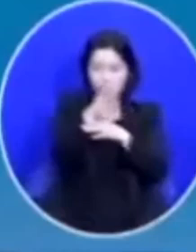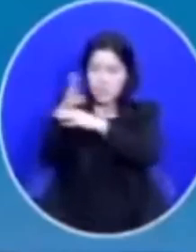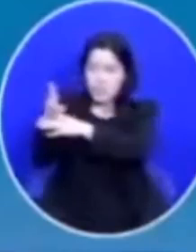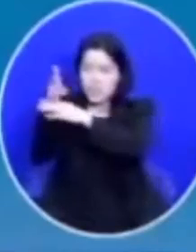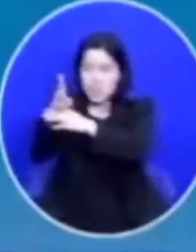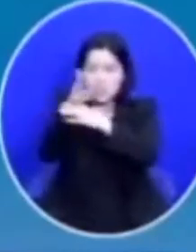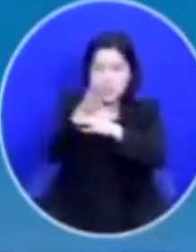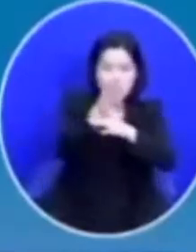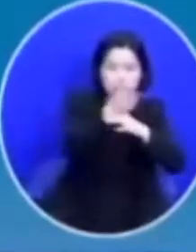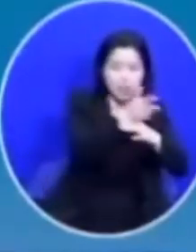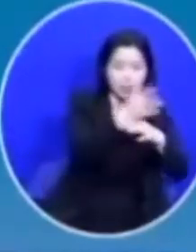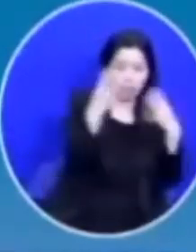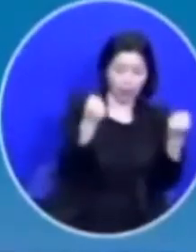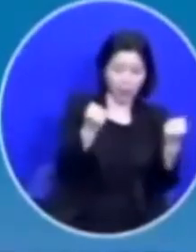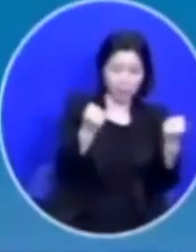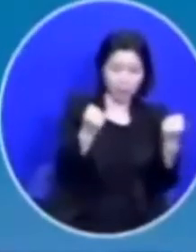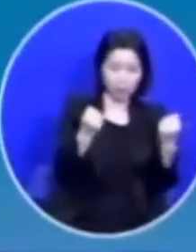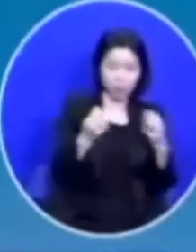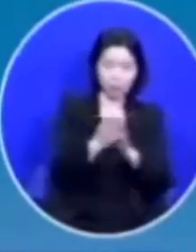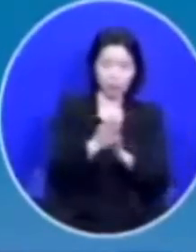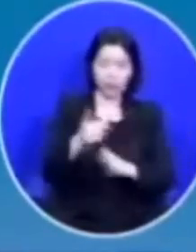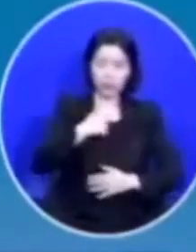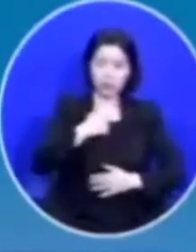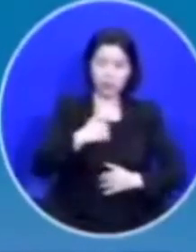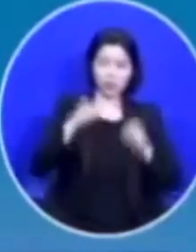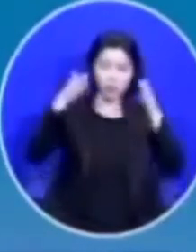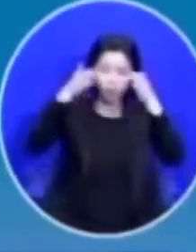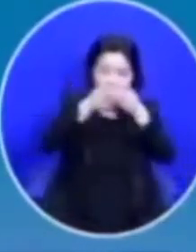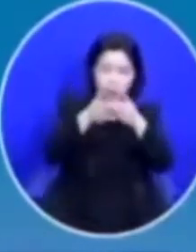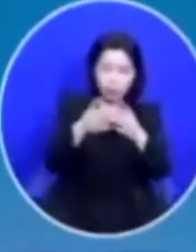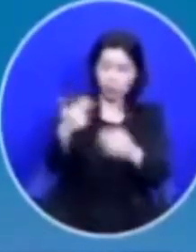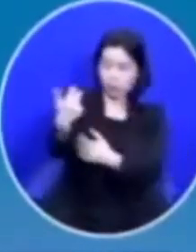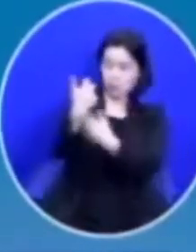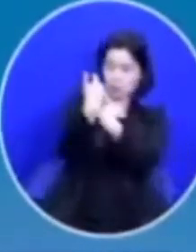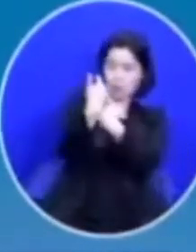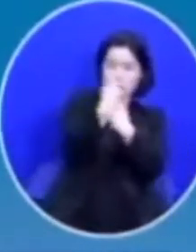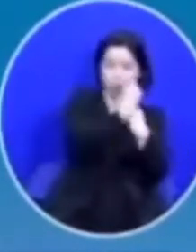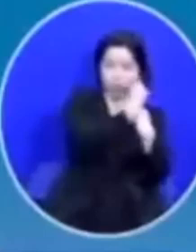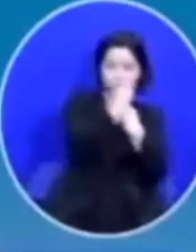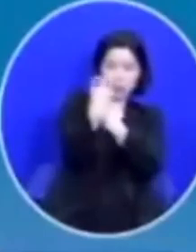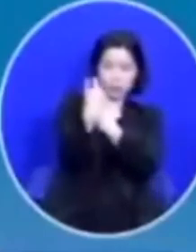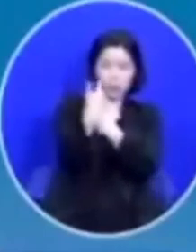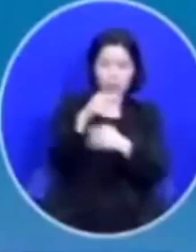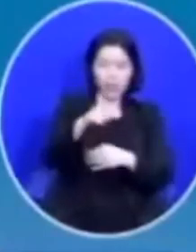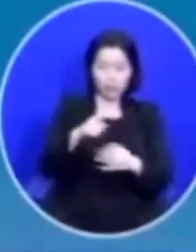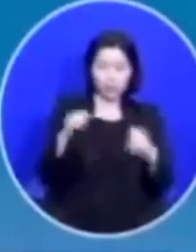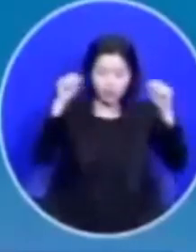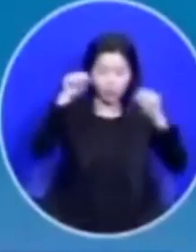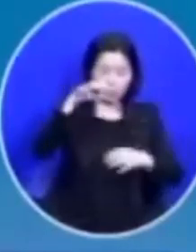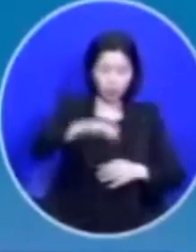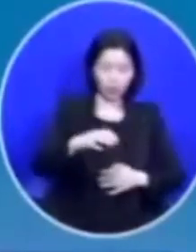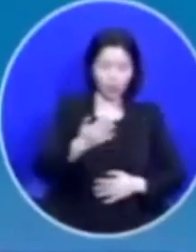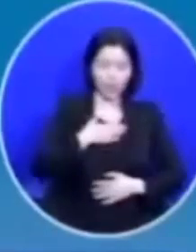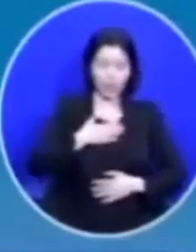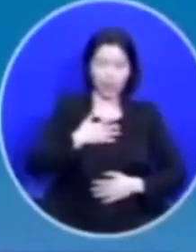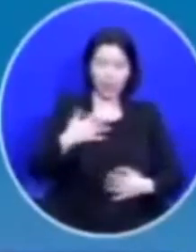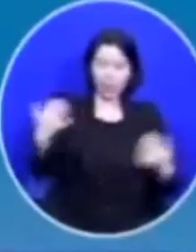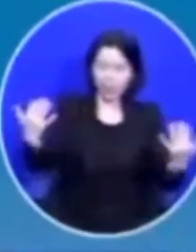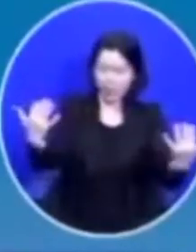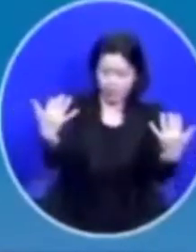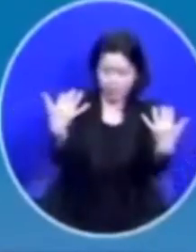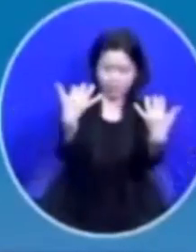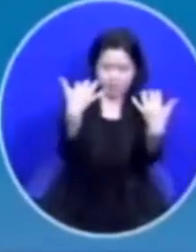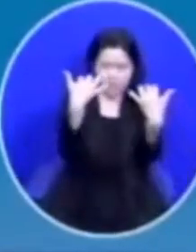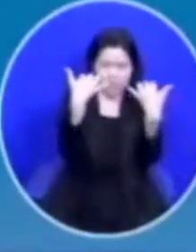몇대가 아 저에게 초점을 맞추고 있고 그제 육가네 있는 사람들이 저를 다 주목 에